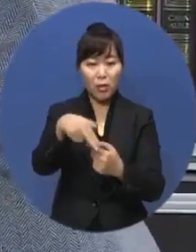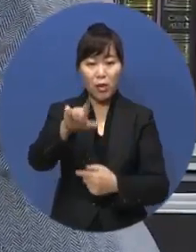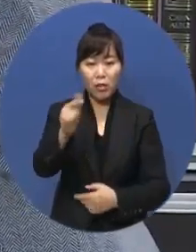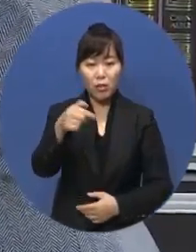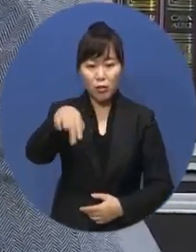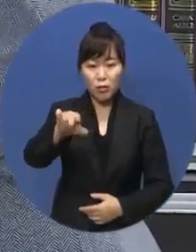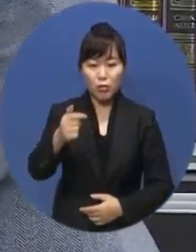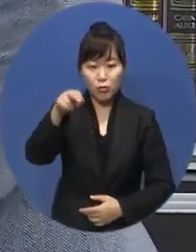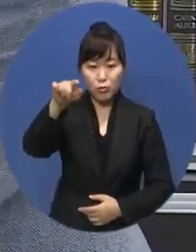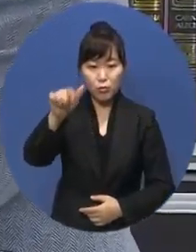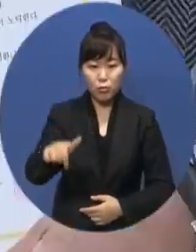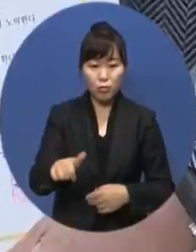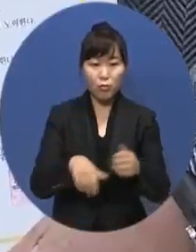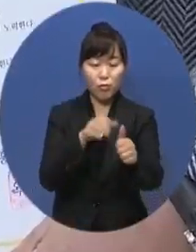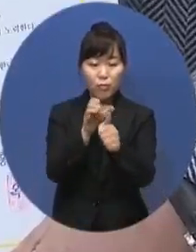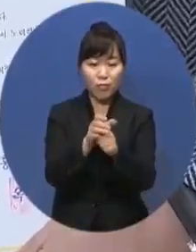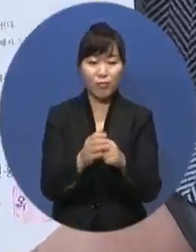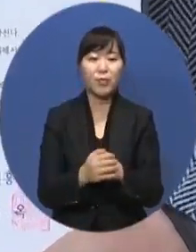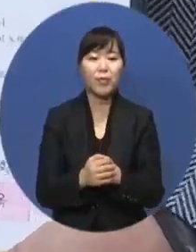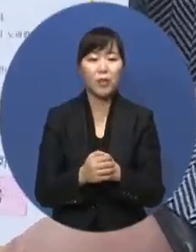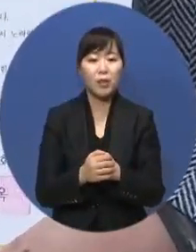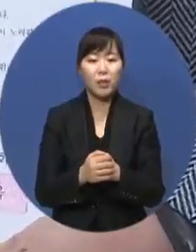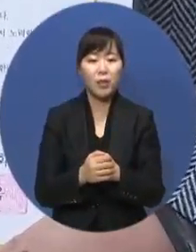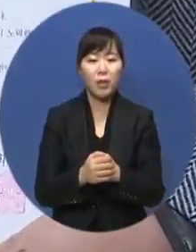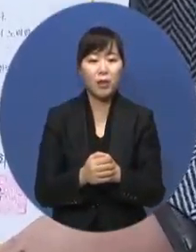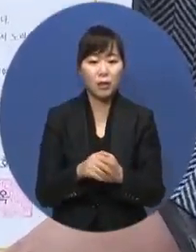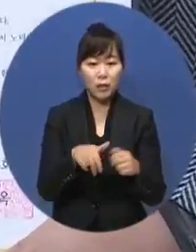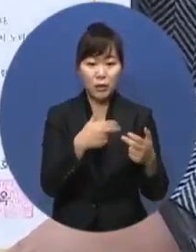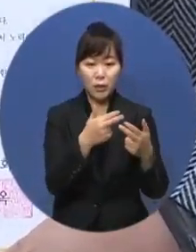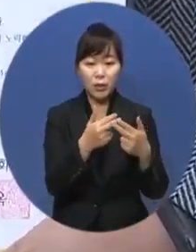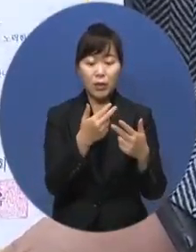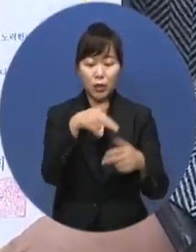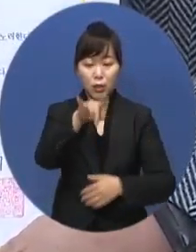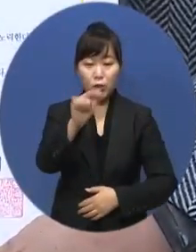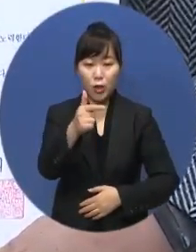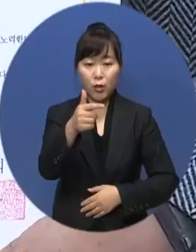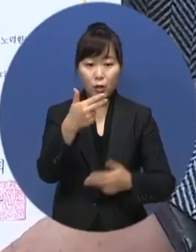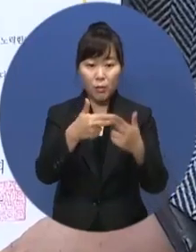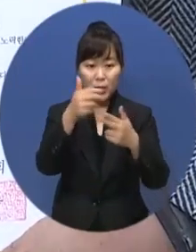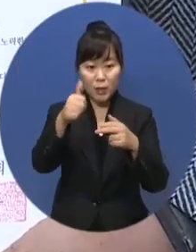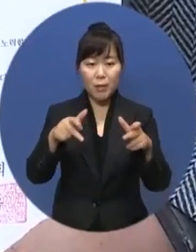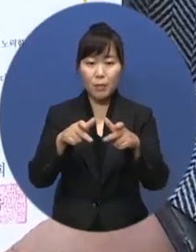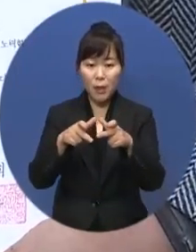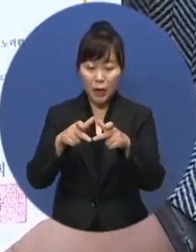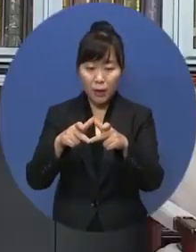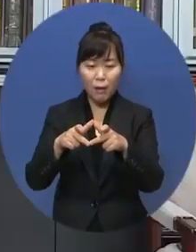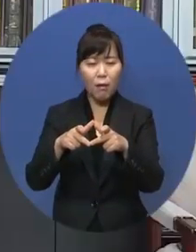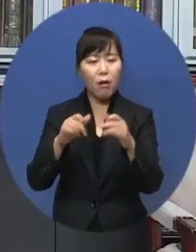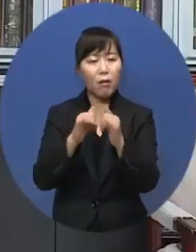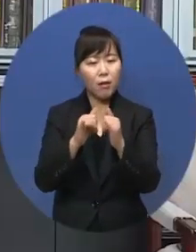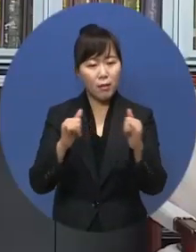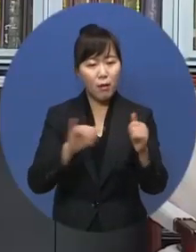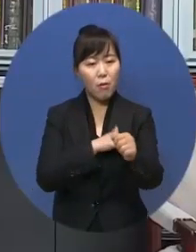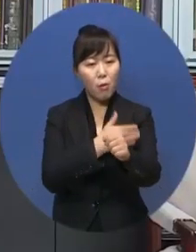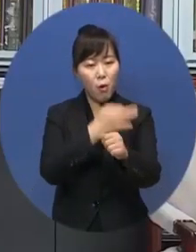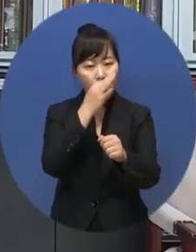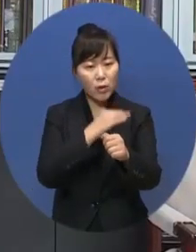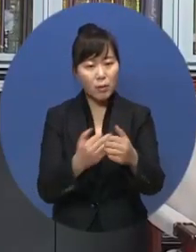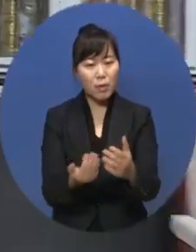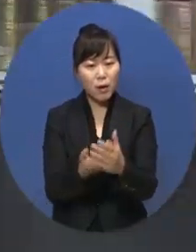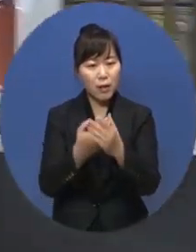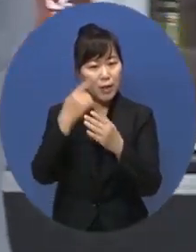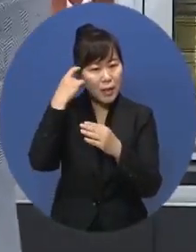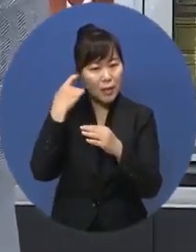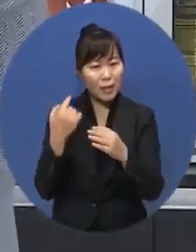씨를 임명했습니다. 진흥회는 전준숙 협회장에 대해 평소 장애인의 권익신장과 인식 증진에